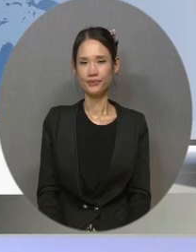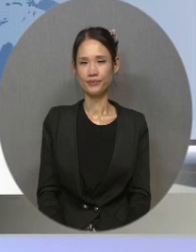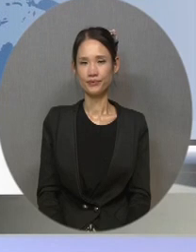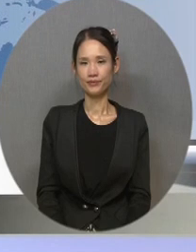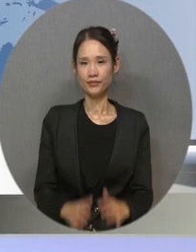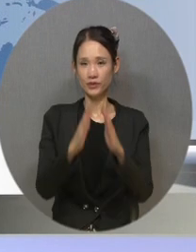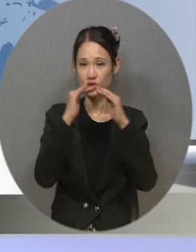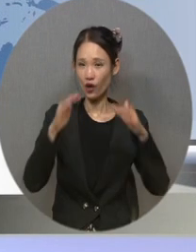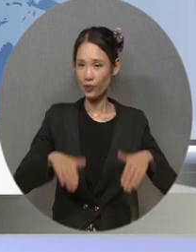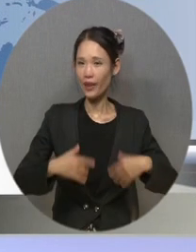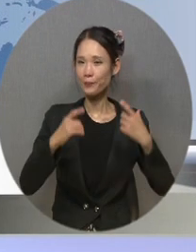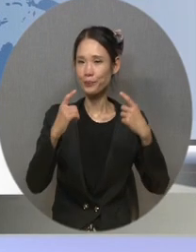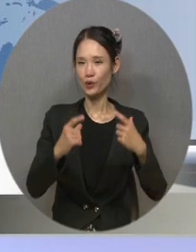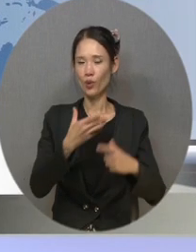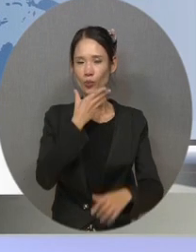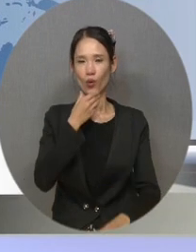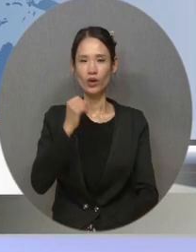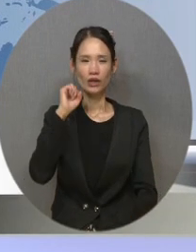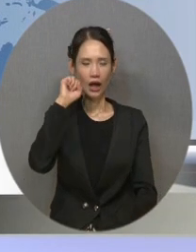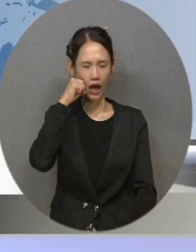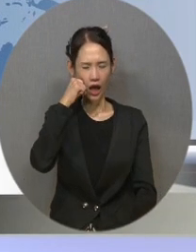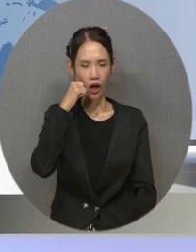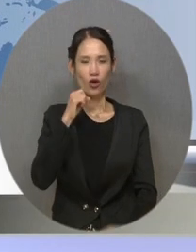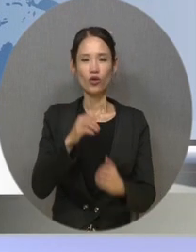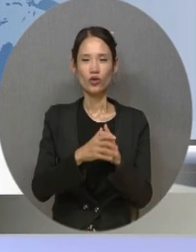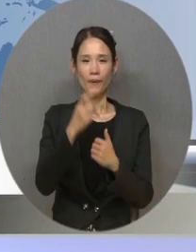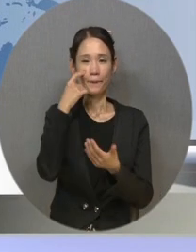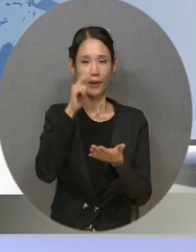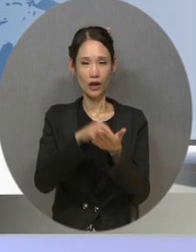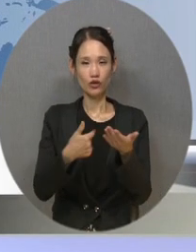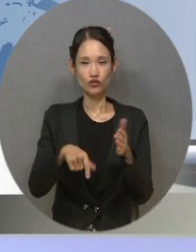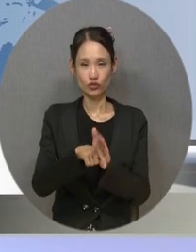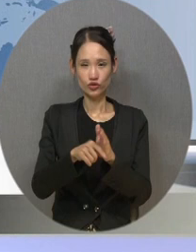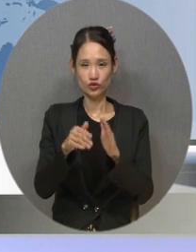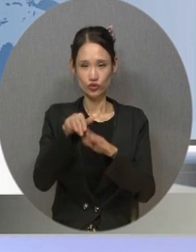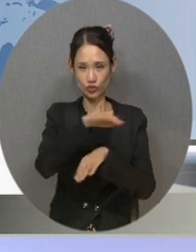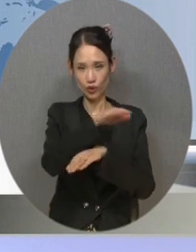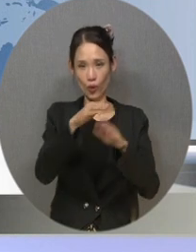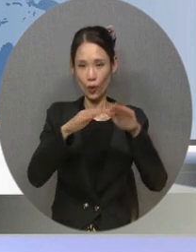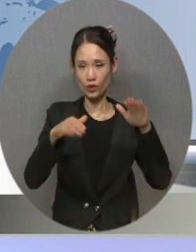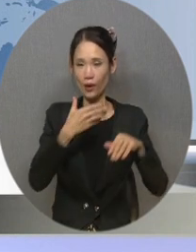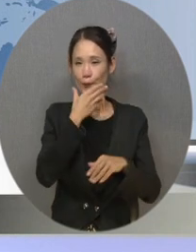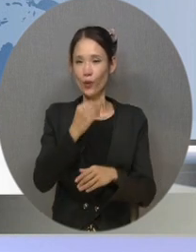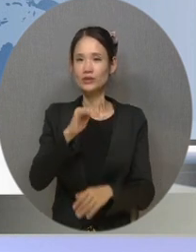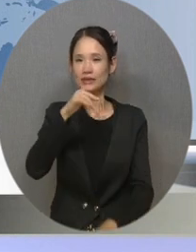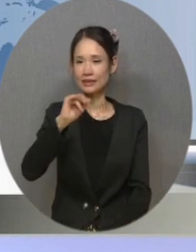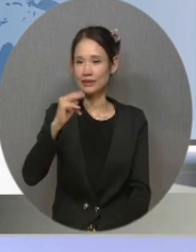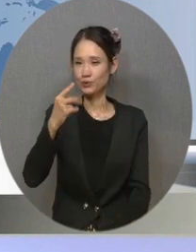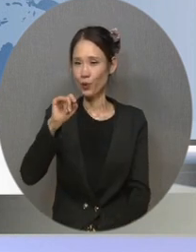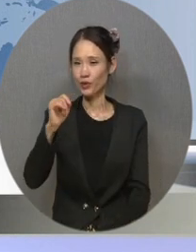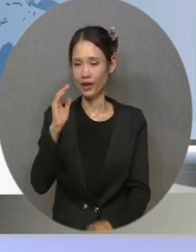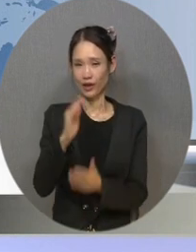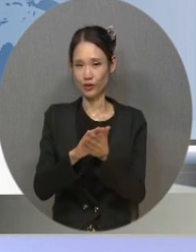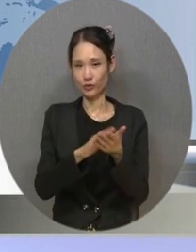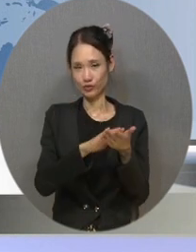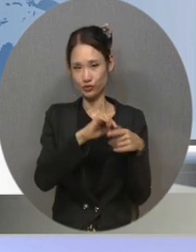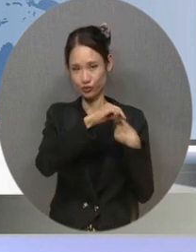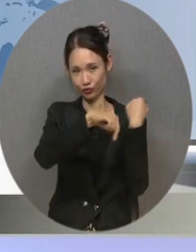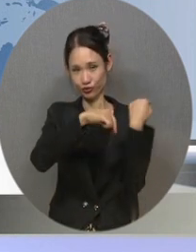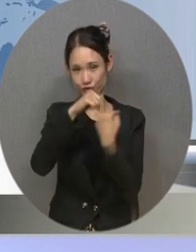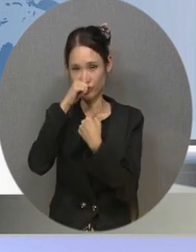전남도는 복지사각지대 발굴을 위한 우리 동네 복지 기동대를 운영하고 있는데요 영암군에서는